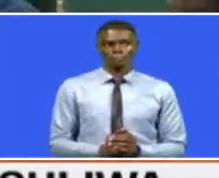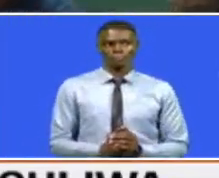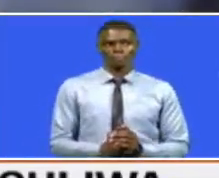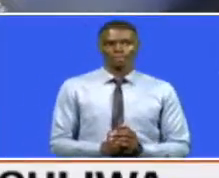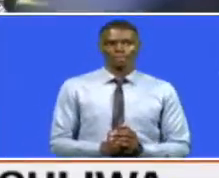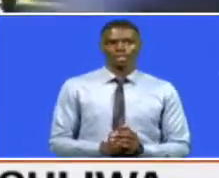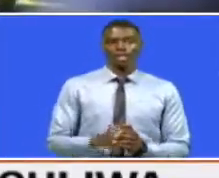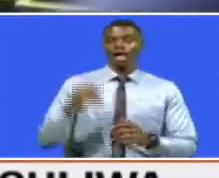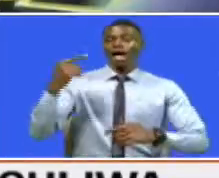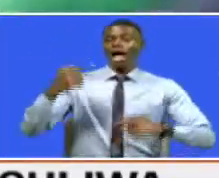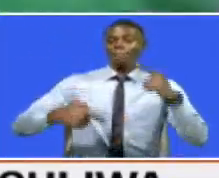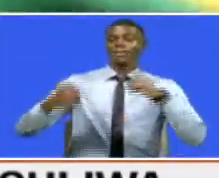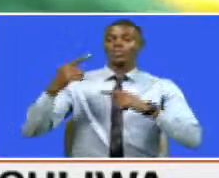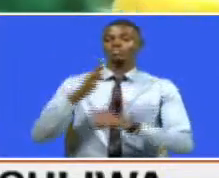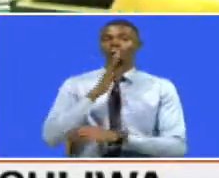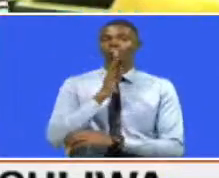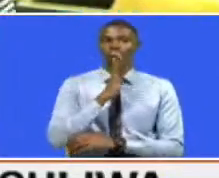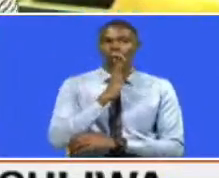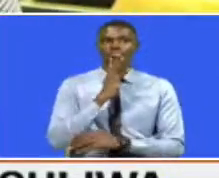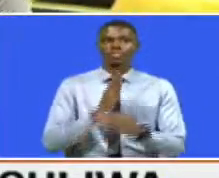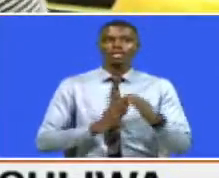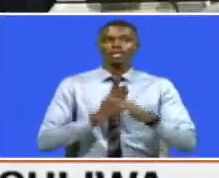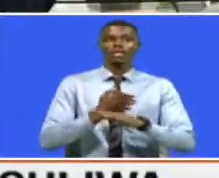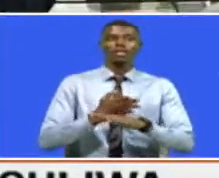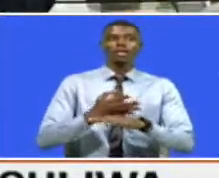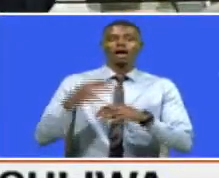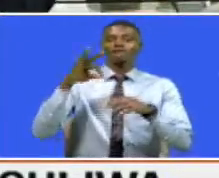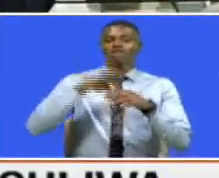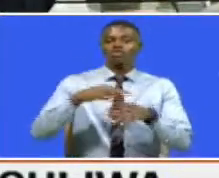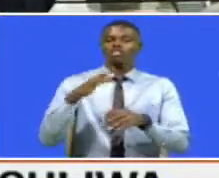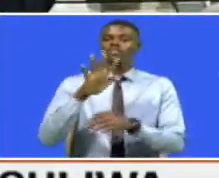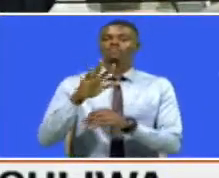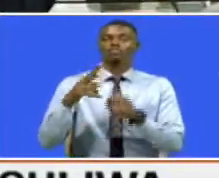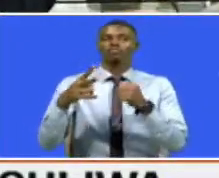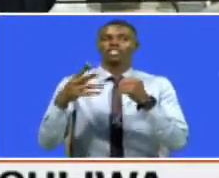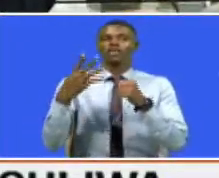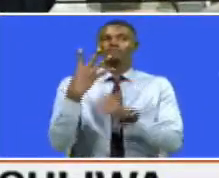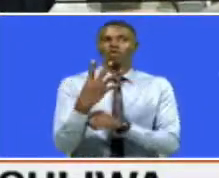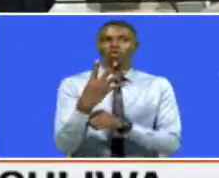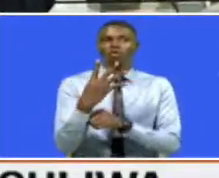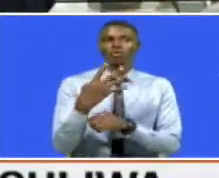Ntakarutimana ameshinda nafasi ya spika kwa kura 54, sawa na